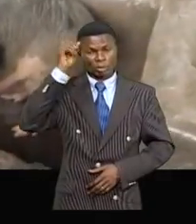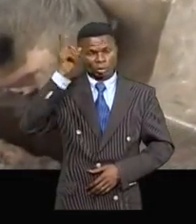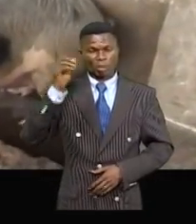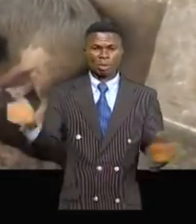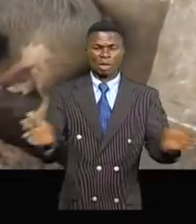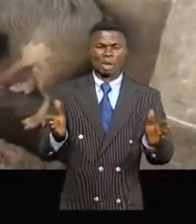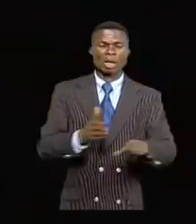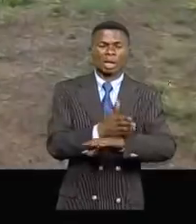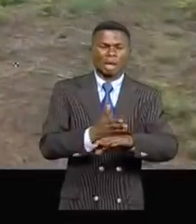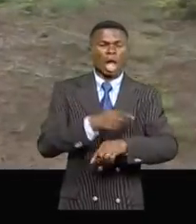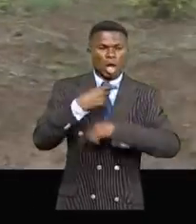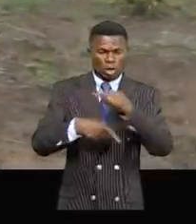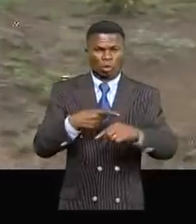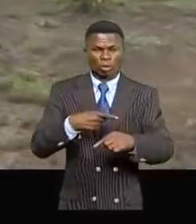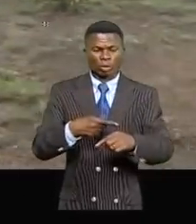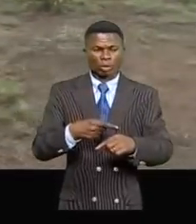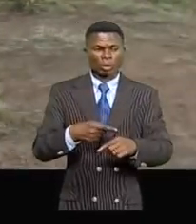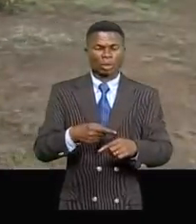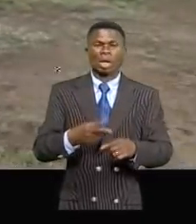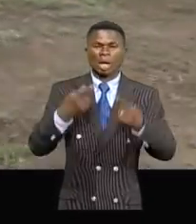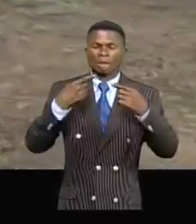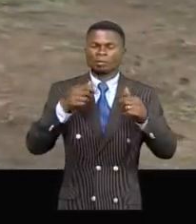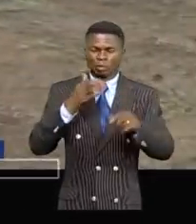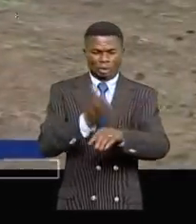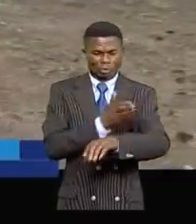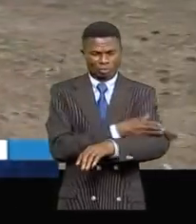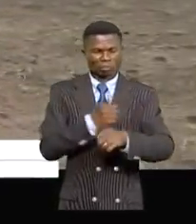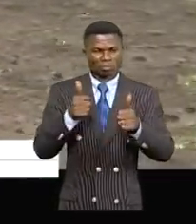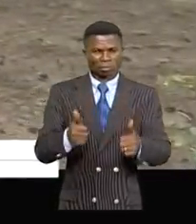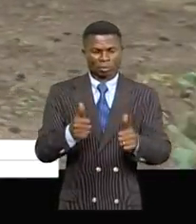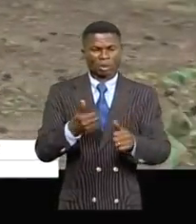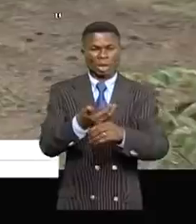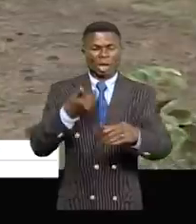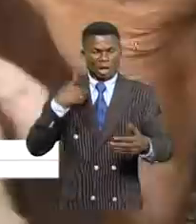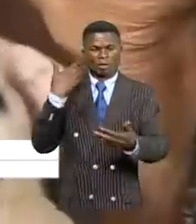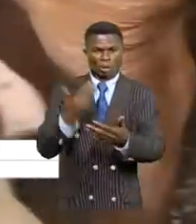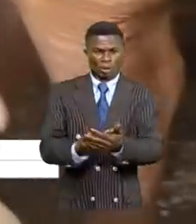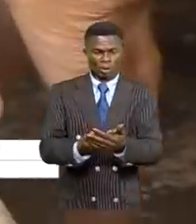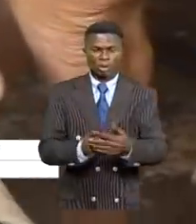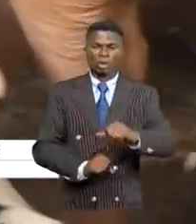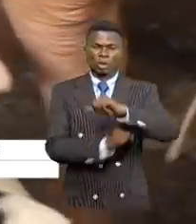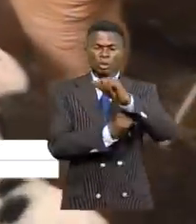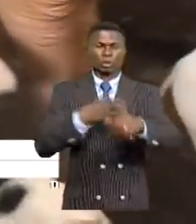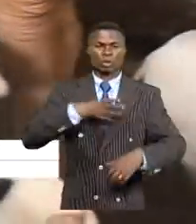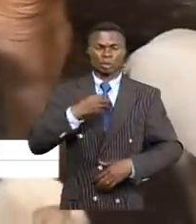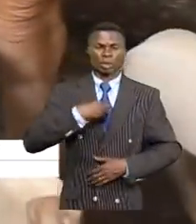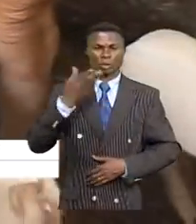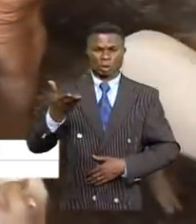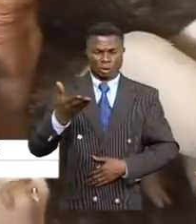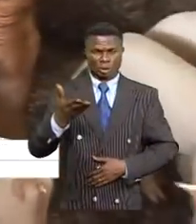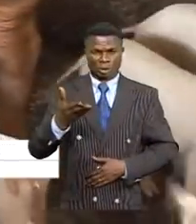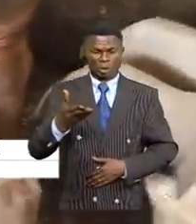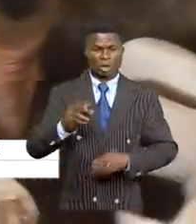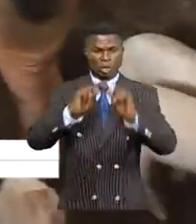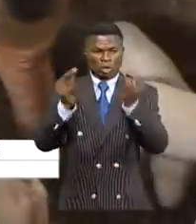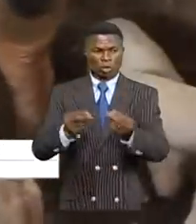d'élevage déjà lancée s'annonce satisfaisante avant l'arrivée de l'appui extérieur. C'est cette